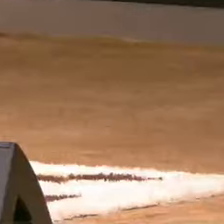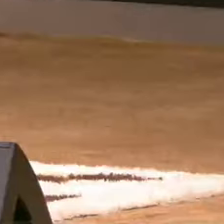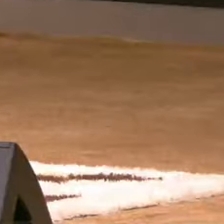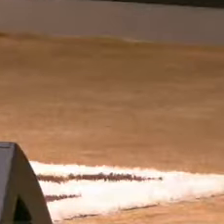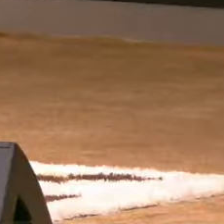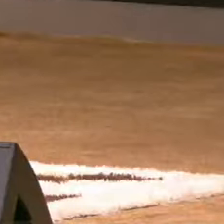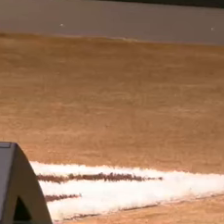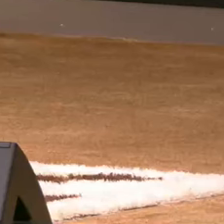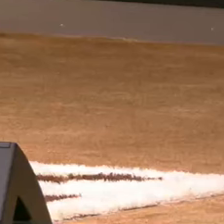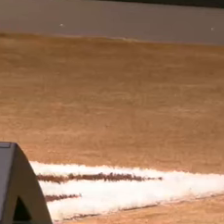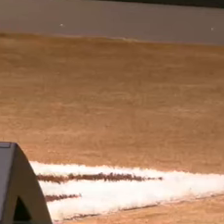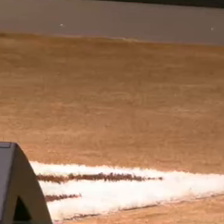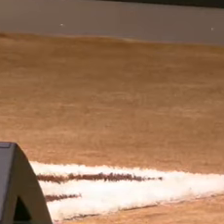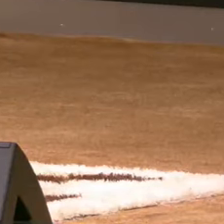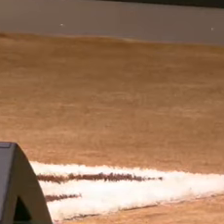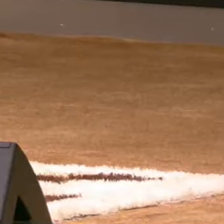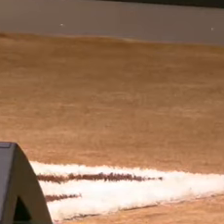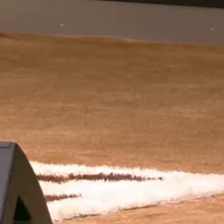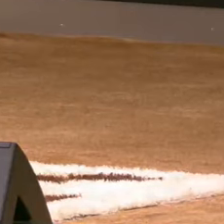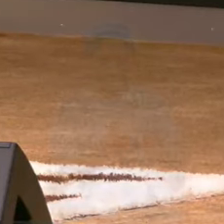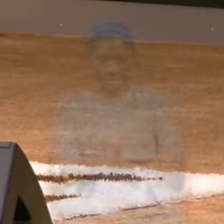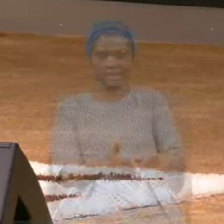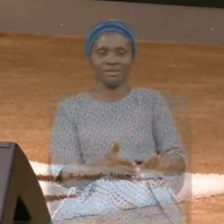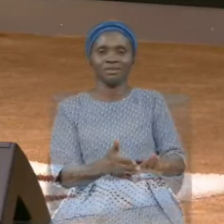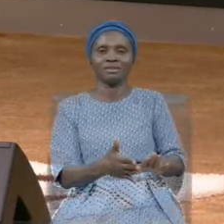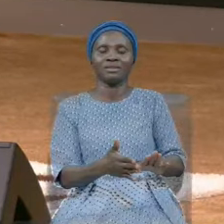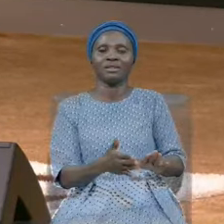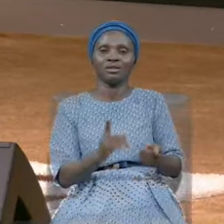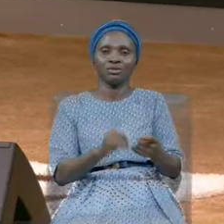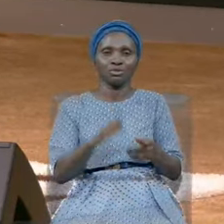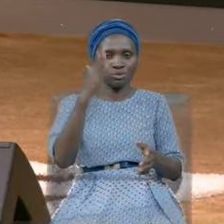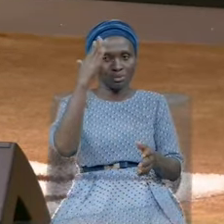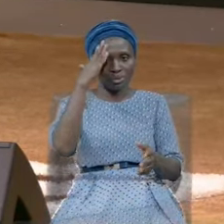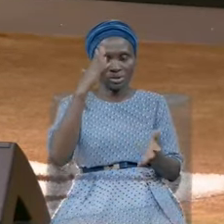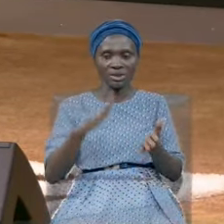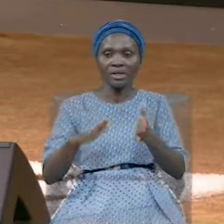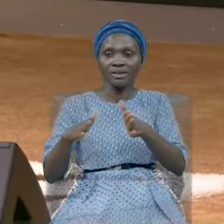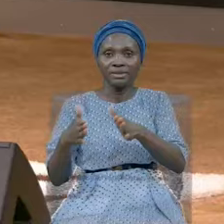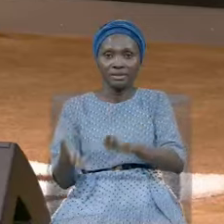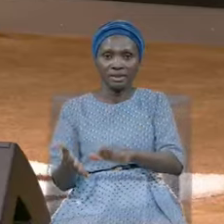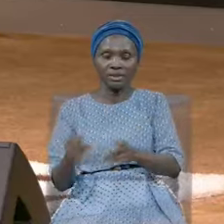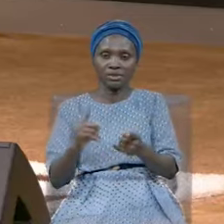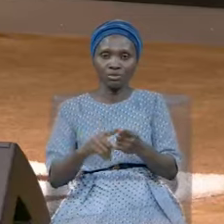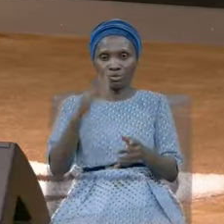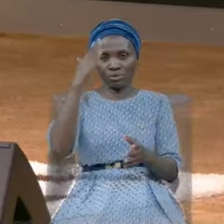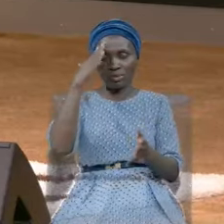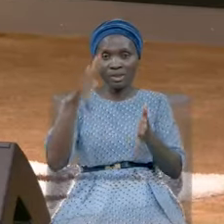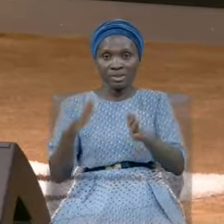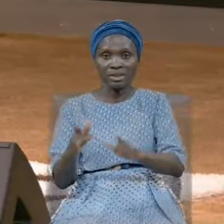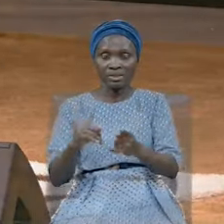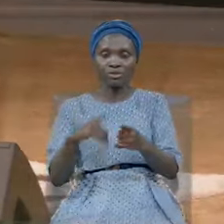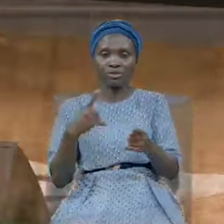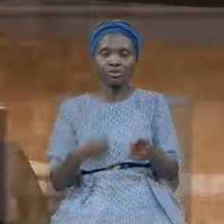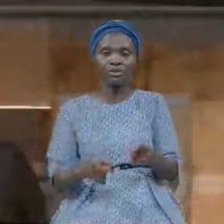et assourdissante. Et ils sont morts à la connaissance, ils sont morts au